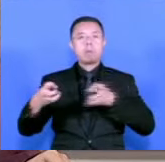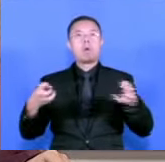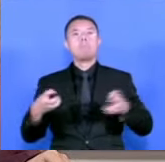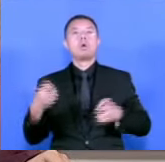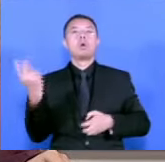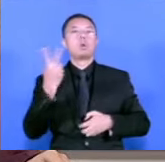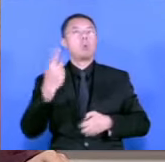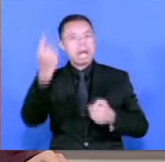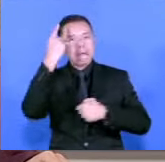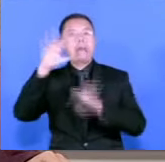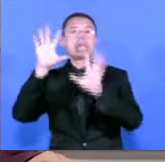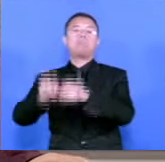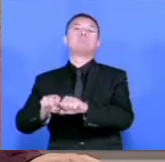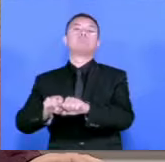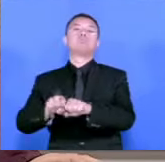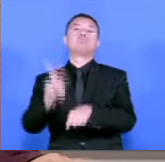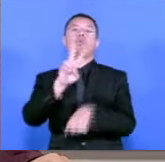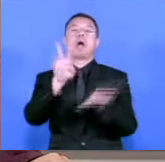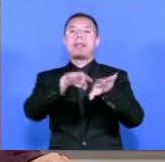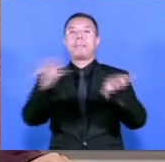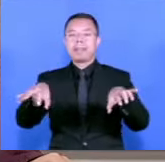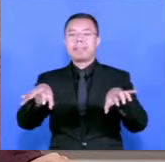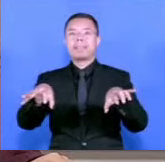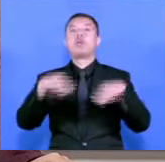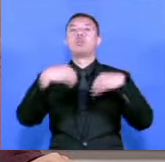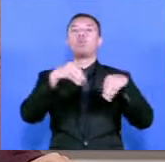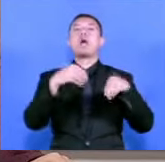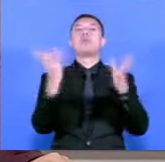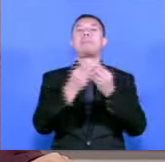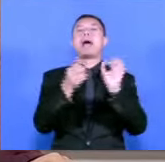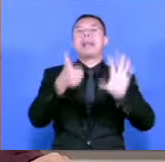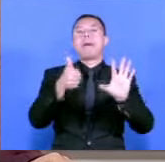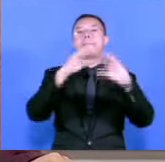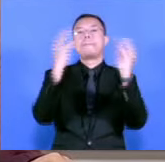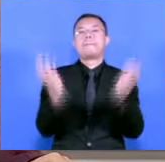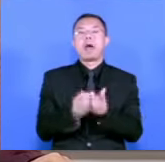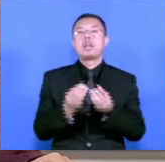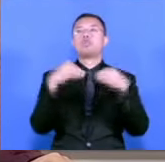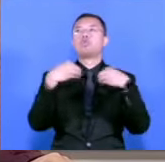pelaku pencurian. Di dua lokasi ini, pelaku menjual 6 ban curiannya seharga